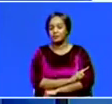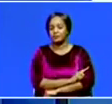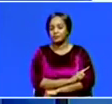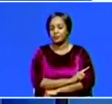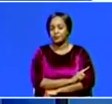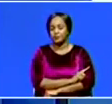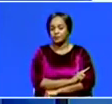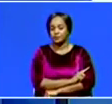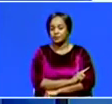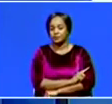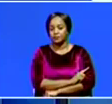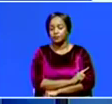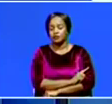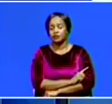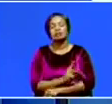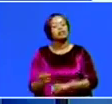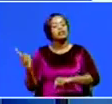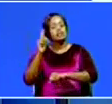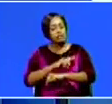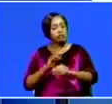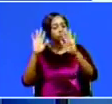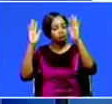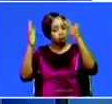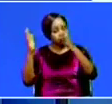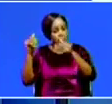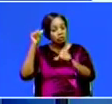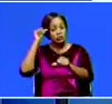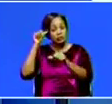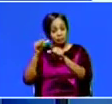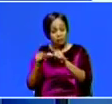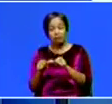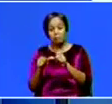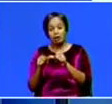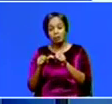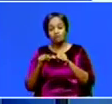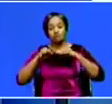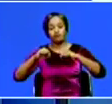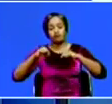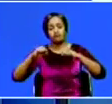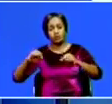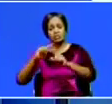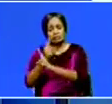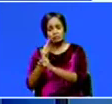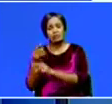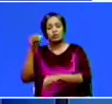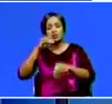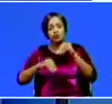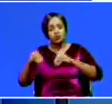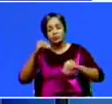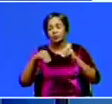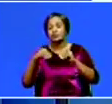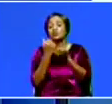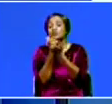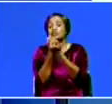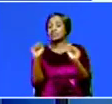kujitawala kama jamhuri. Ni siku pia ya kuwakumbuka na kuwatambua watu mashuhuri waliochangia katika ukombozi wa taifa hili kwa